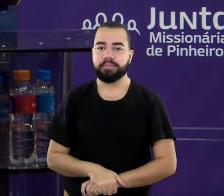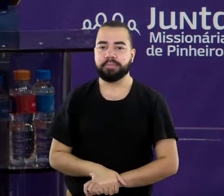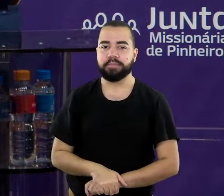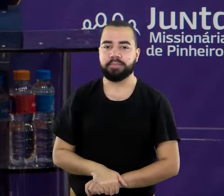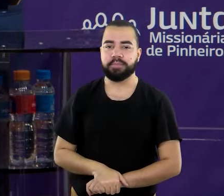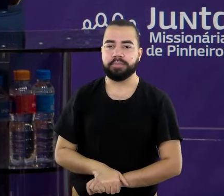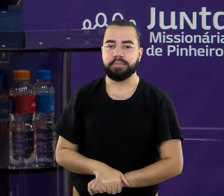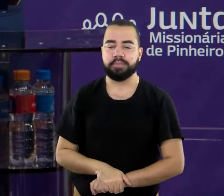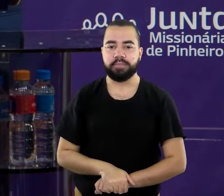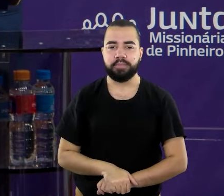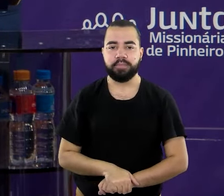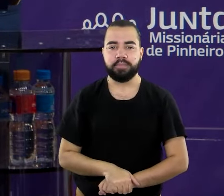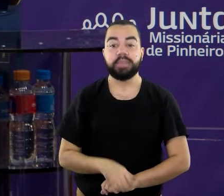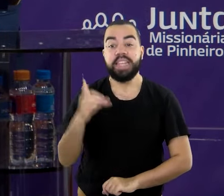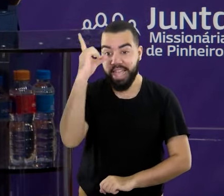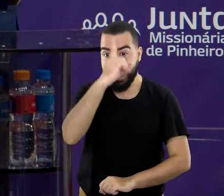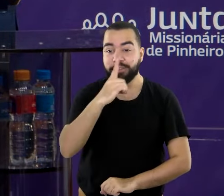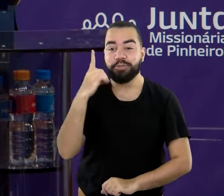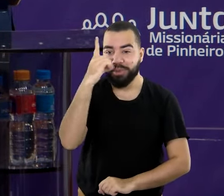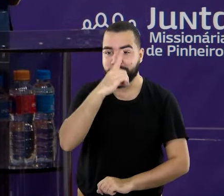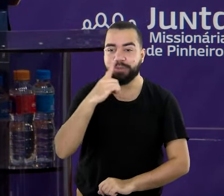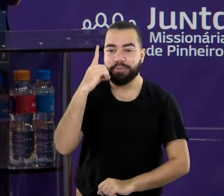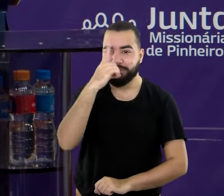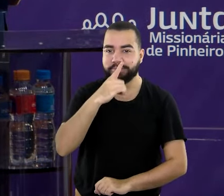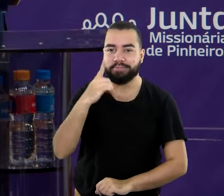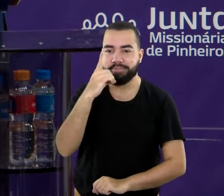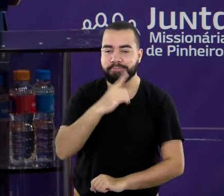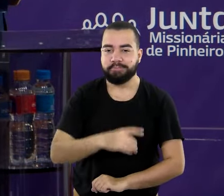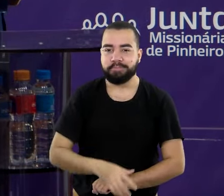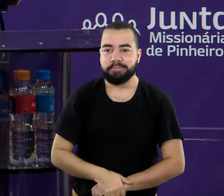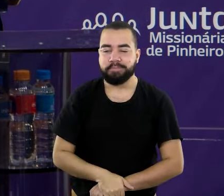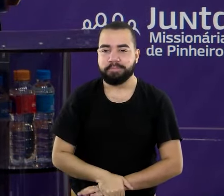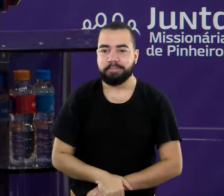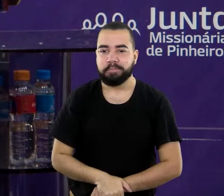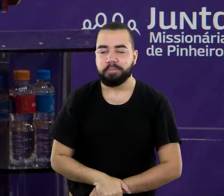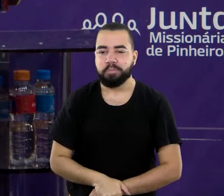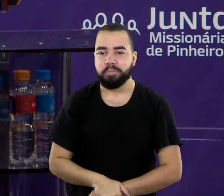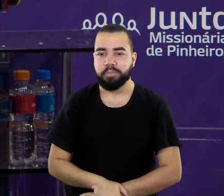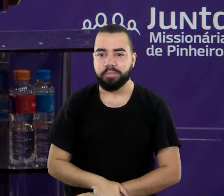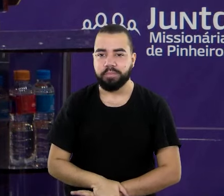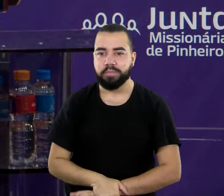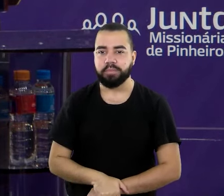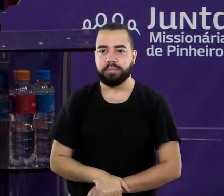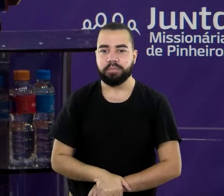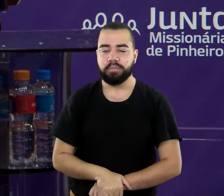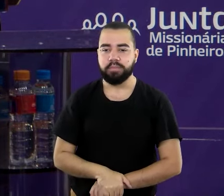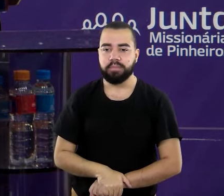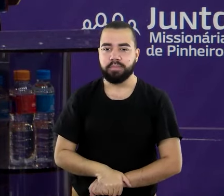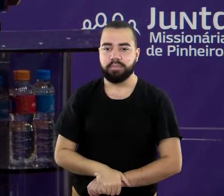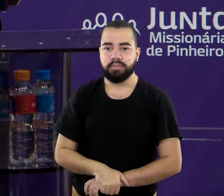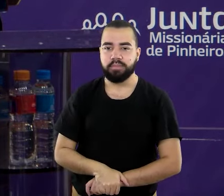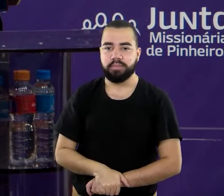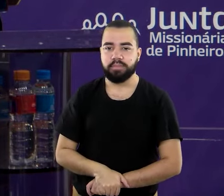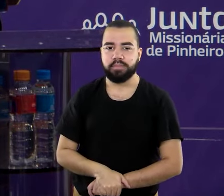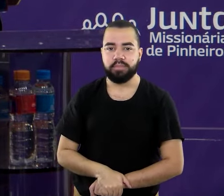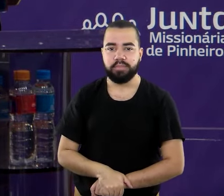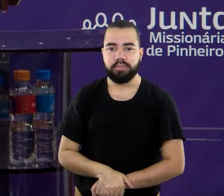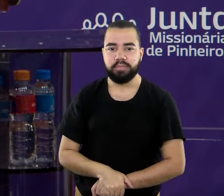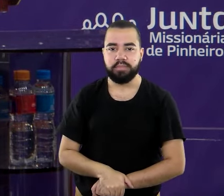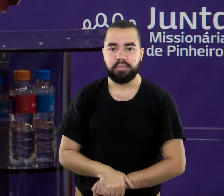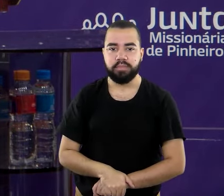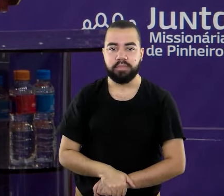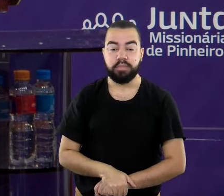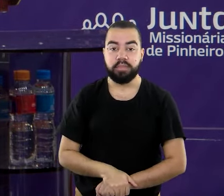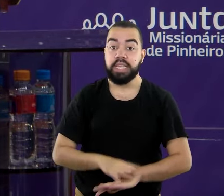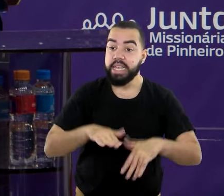E era o domingo. 그 성도가 헌금을 드리면서 헌금 밑에다 이런 메모지를 목사님에게